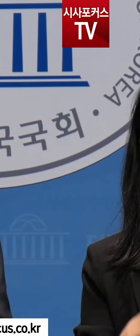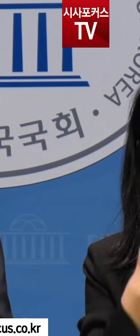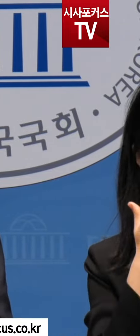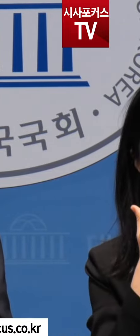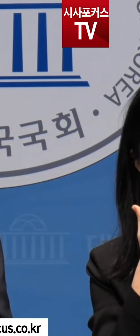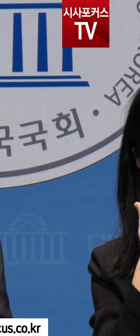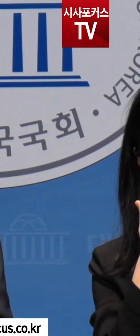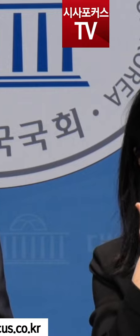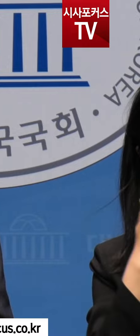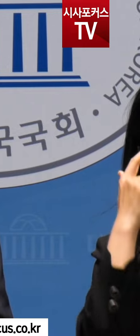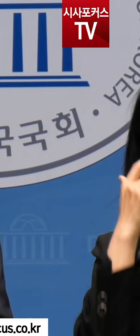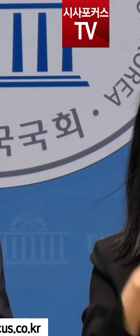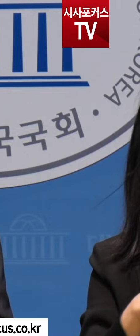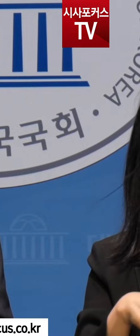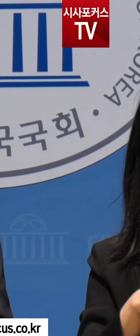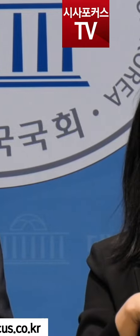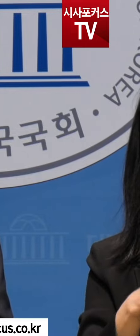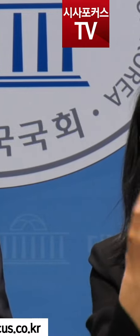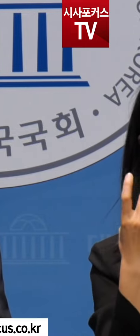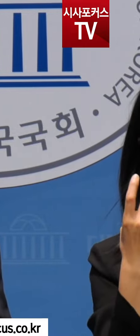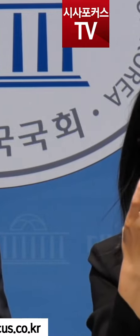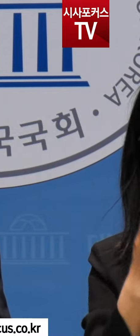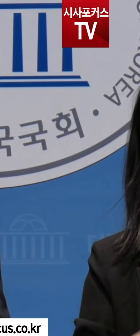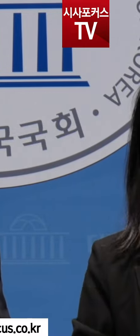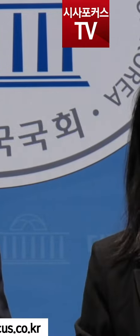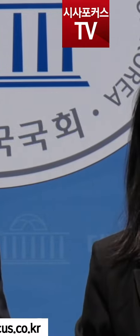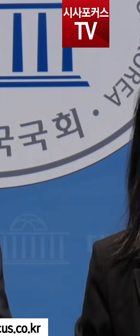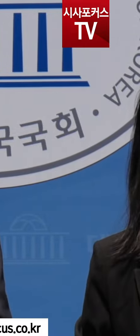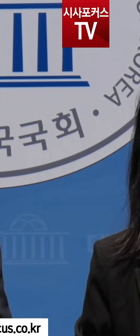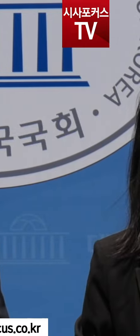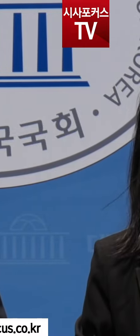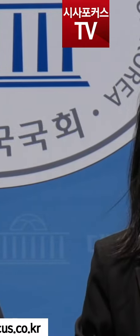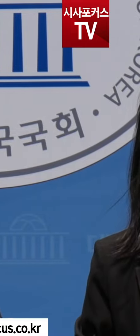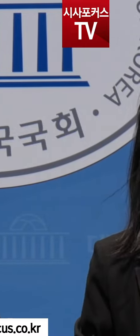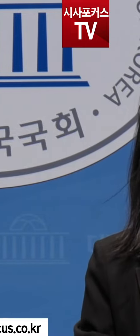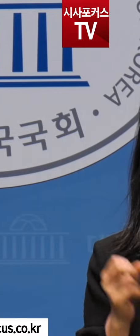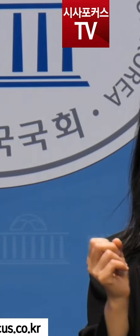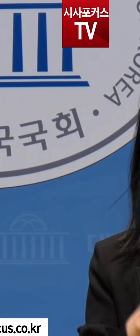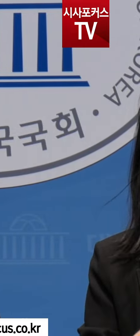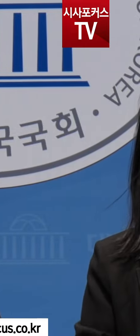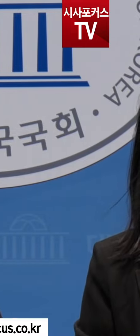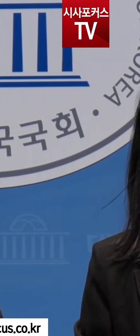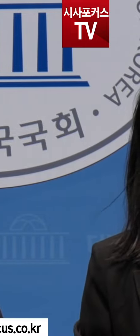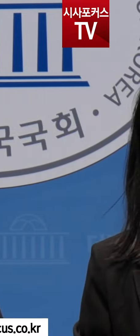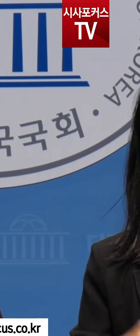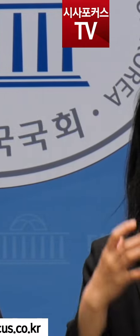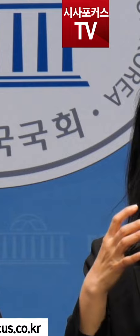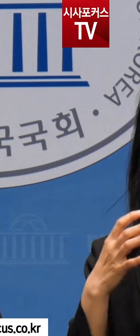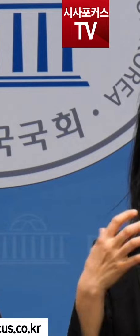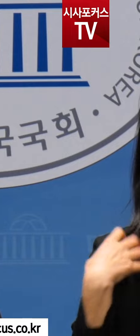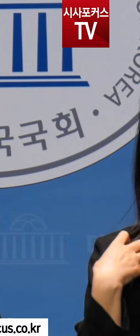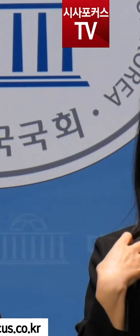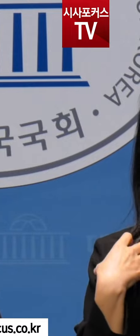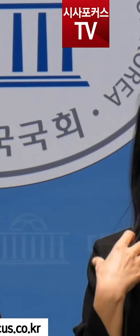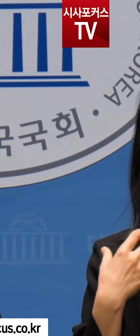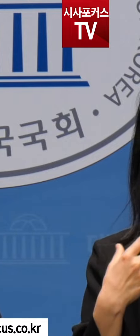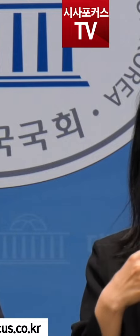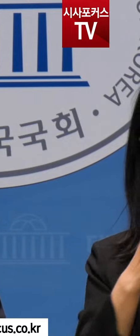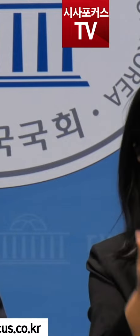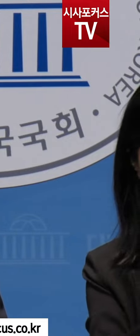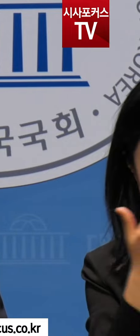나중에 처리를 했던 그런 관행들이 있습니다. 설령 부당한 결정을 하더라도 국감 시기는 피하는